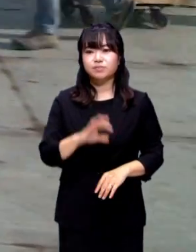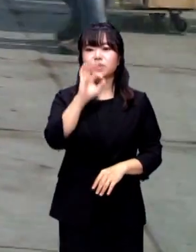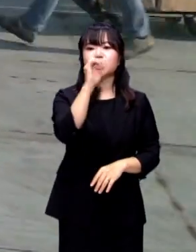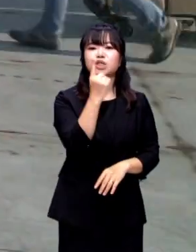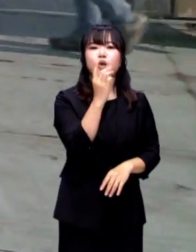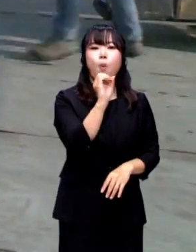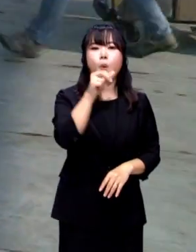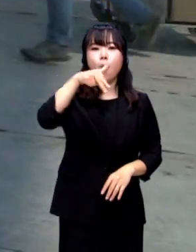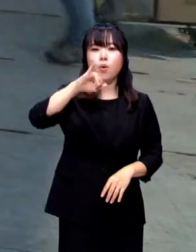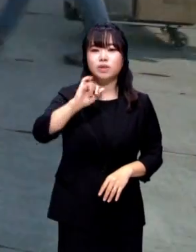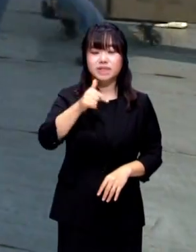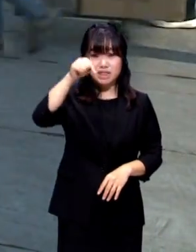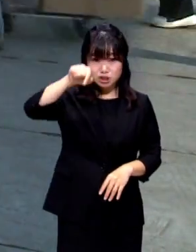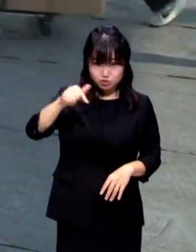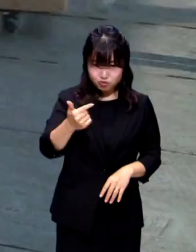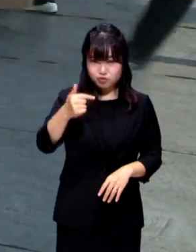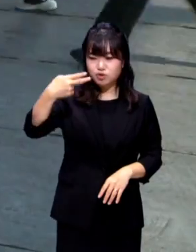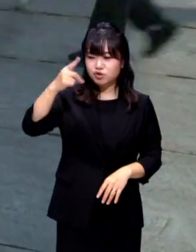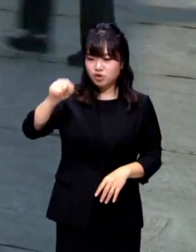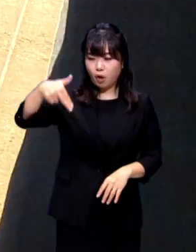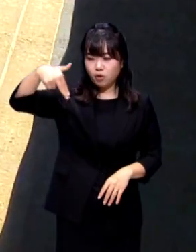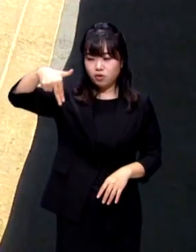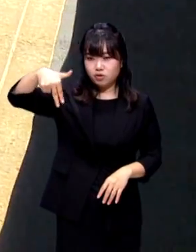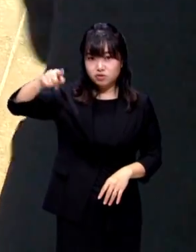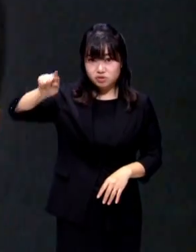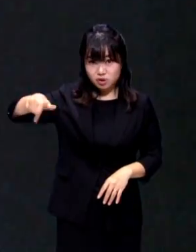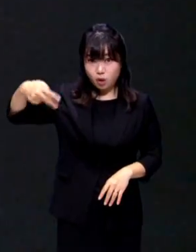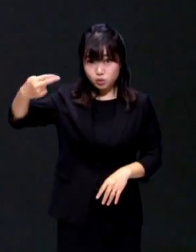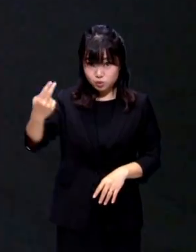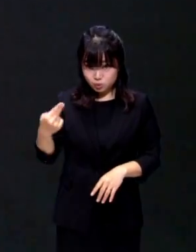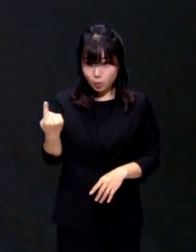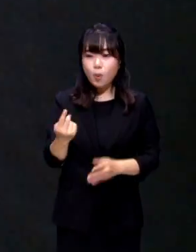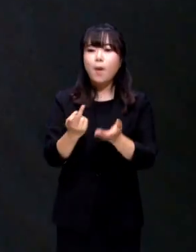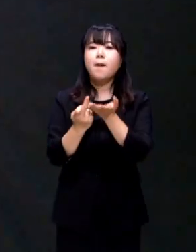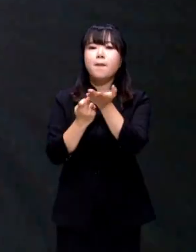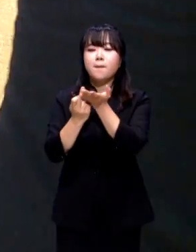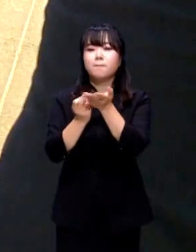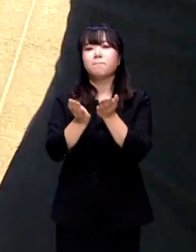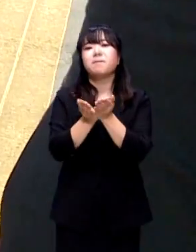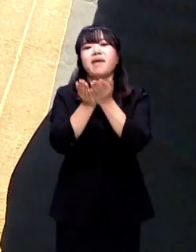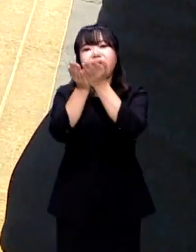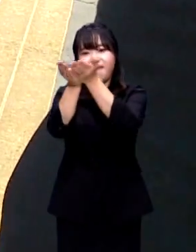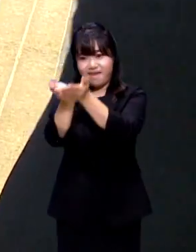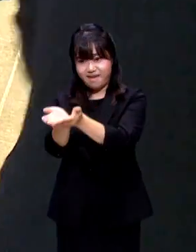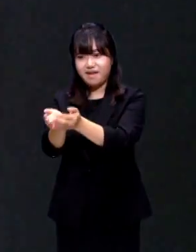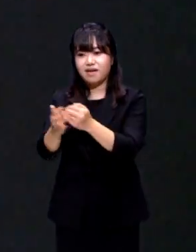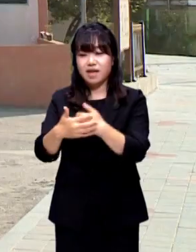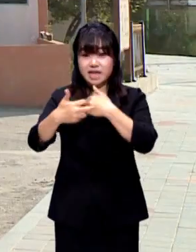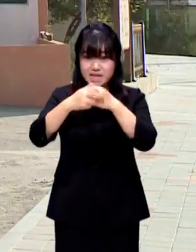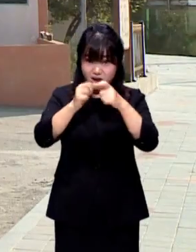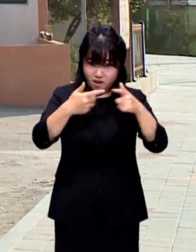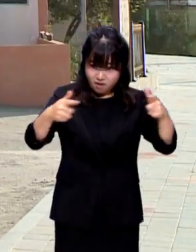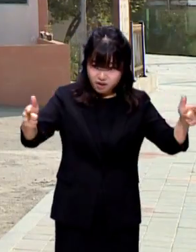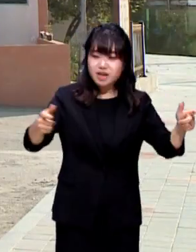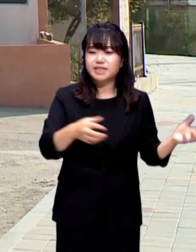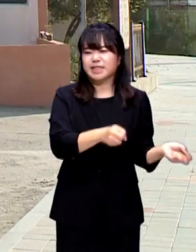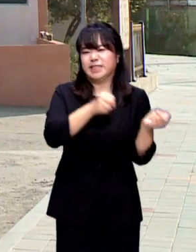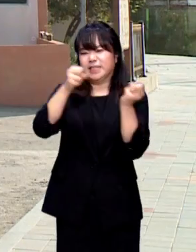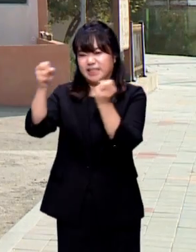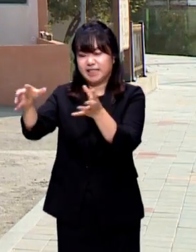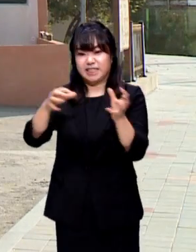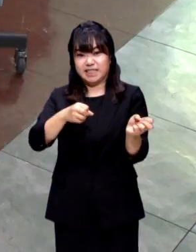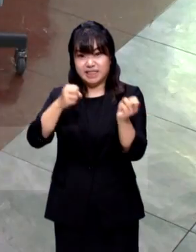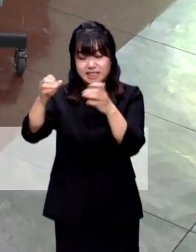옹진군 덕적도 선착장. 의료진과 함께 의료 장비들이 속속 도착합니다. 보건지소에는